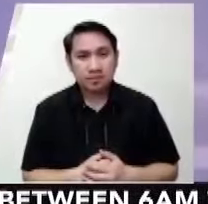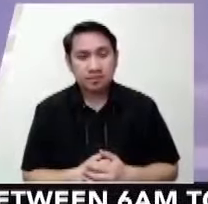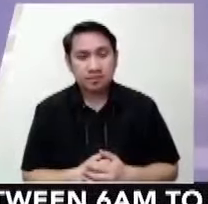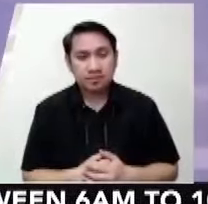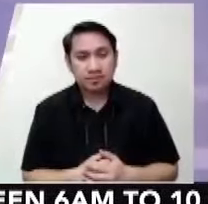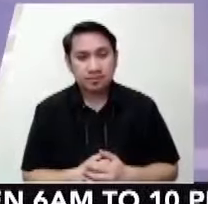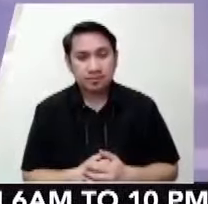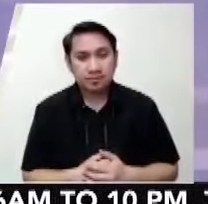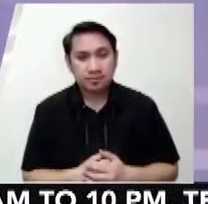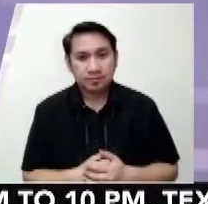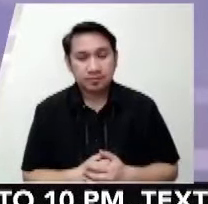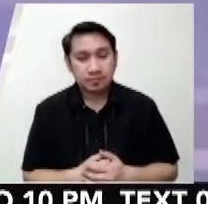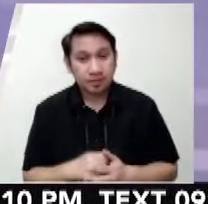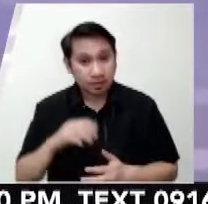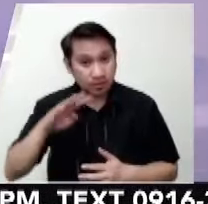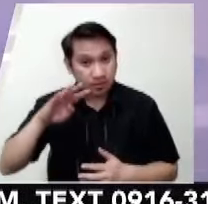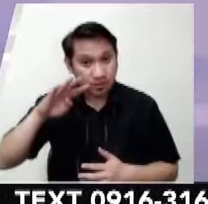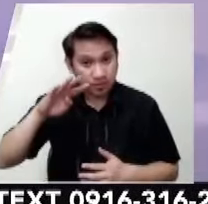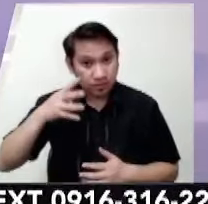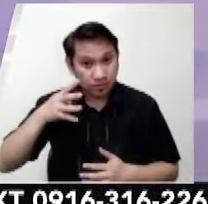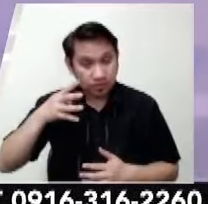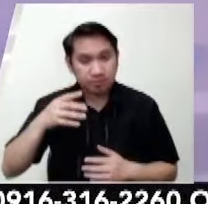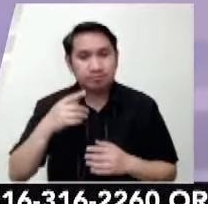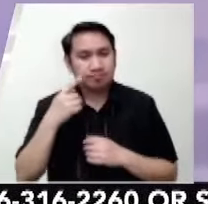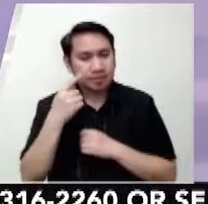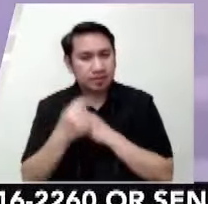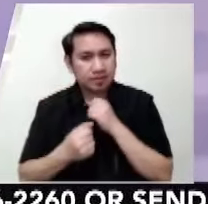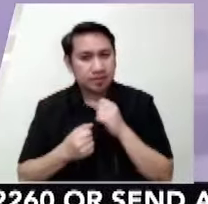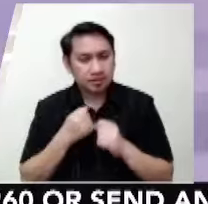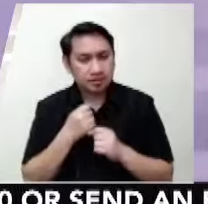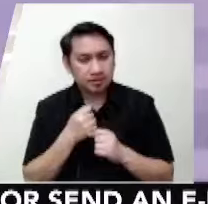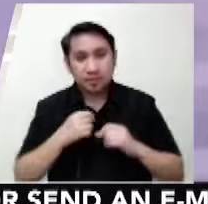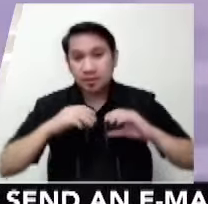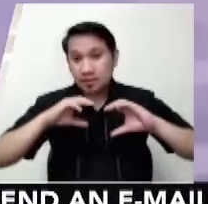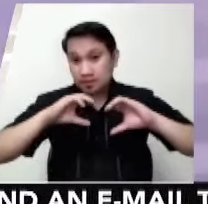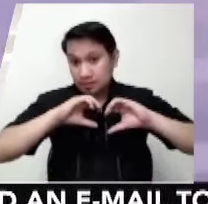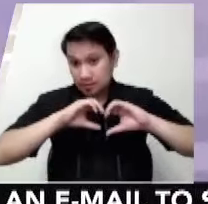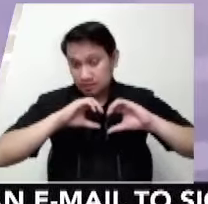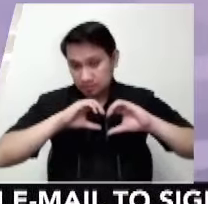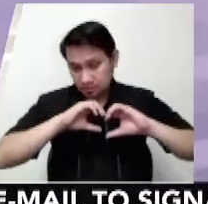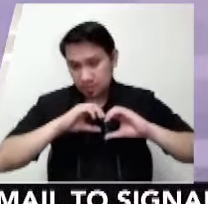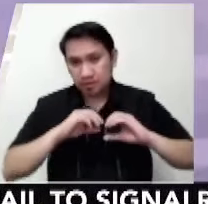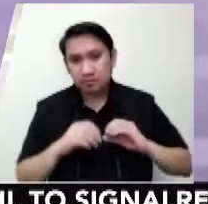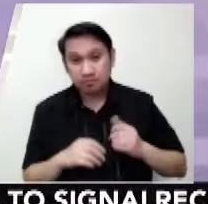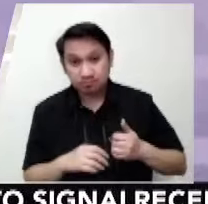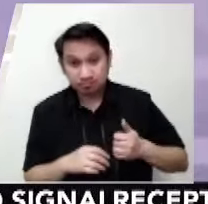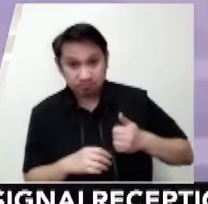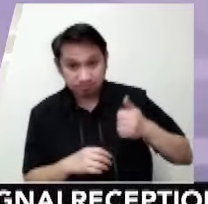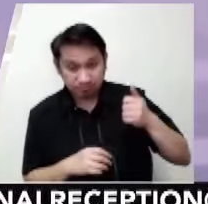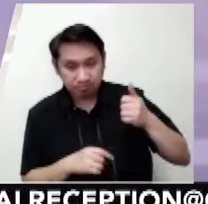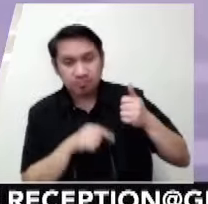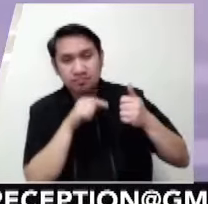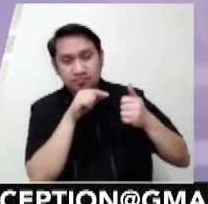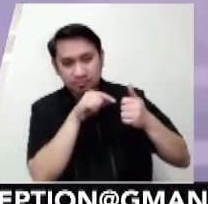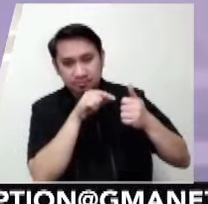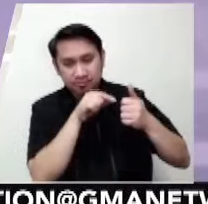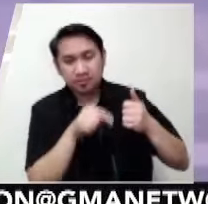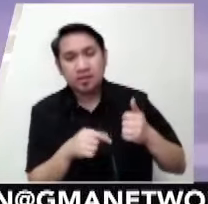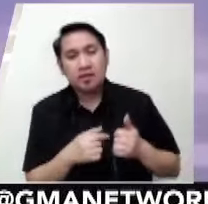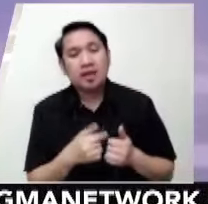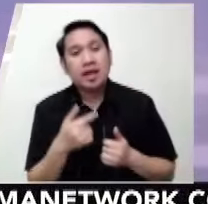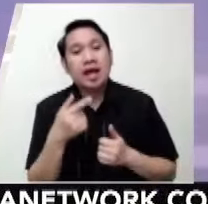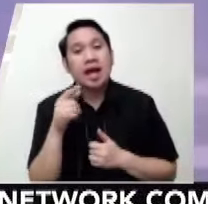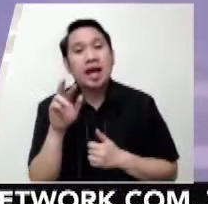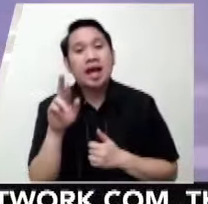Sa ikaapat na sunod na taon, nakuha ng GMA Network ang pinakamataas na brand trust rating